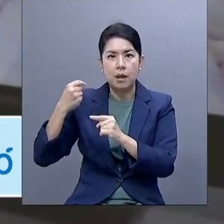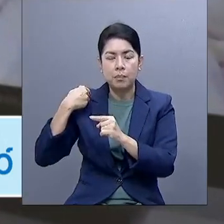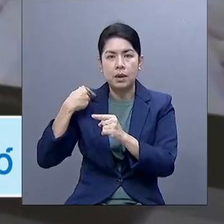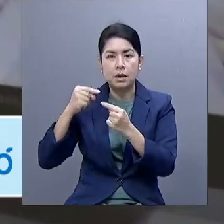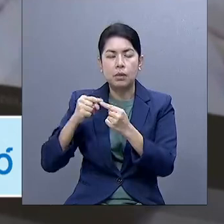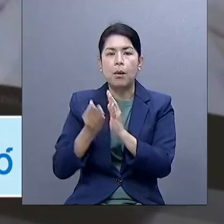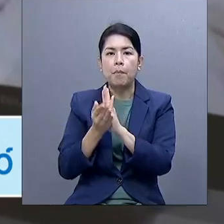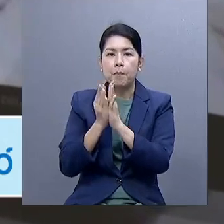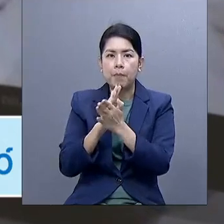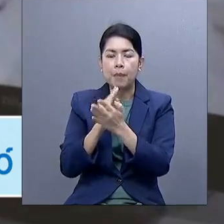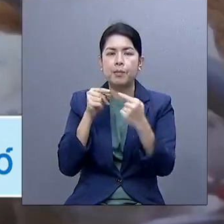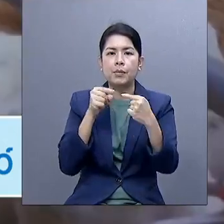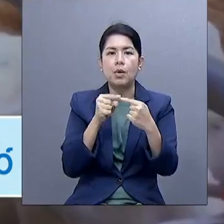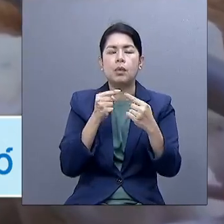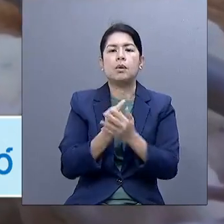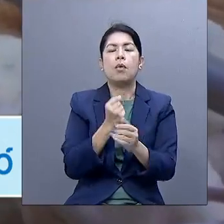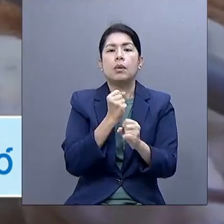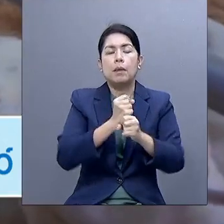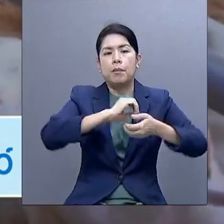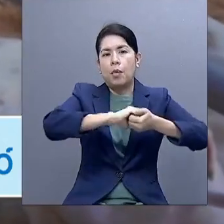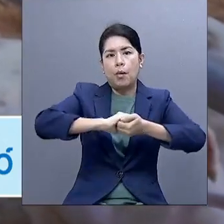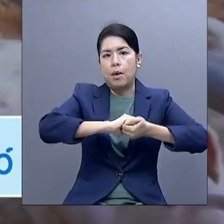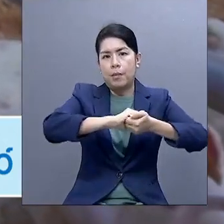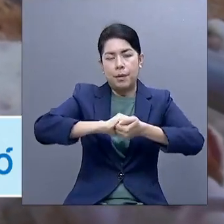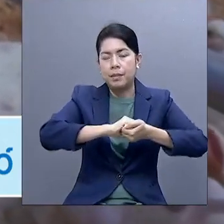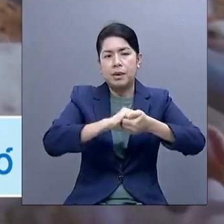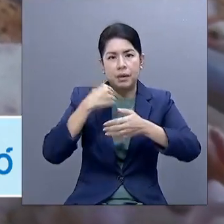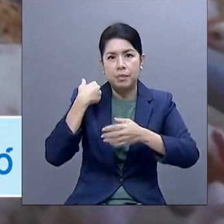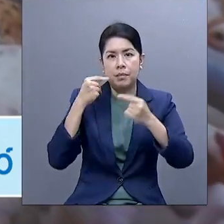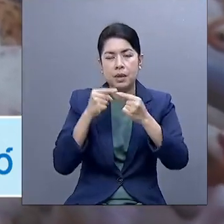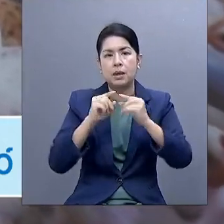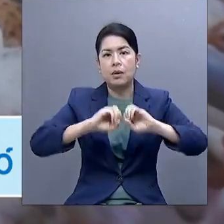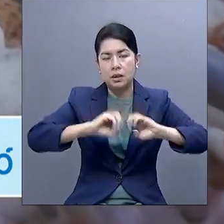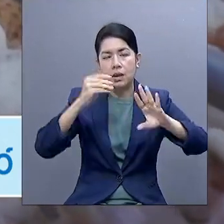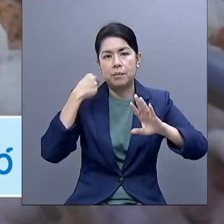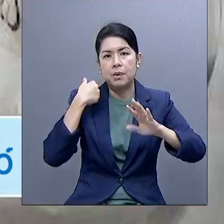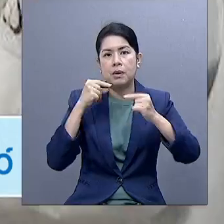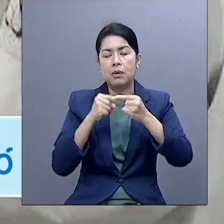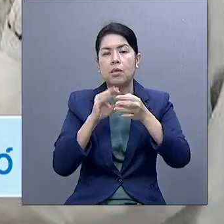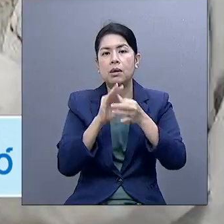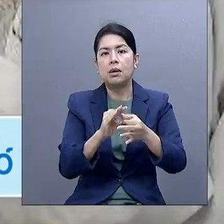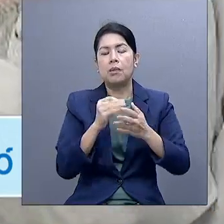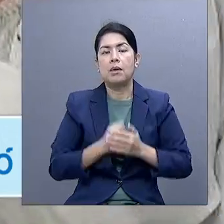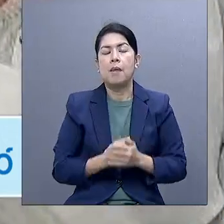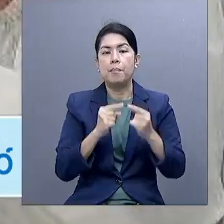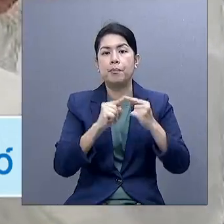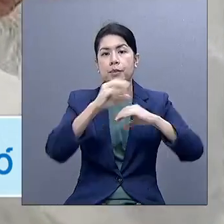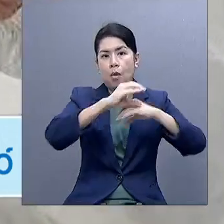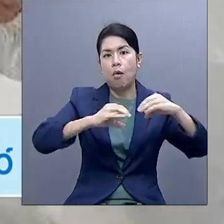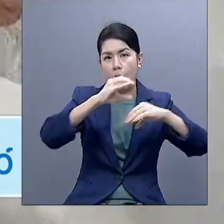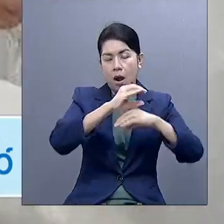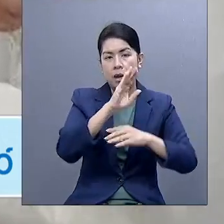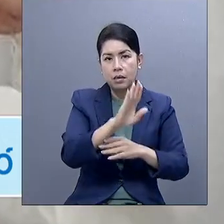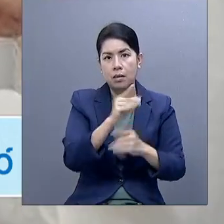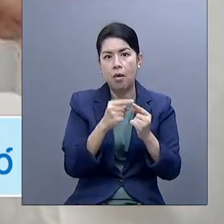การพัฒนาและส่งเสริมอุตสาหกรรมฮาลาลและเพื่อให้เกิดเป็นรูปธรรมและยังขยายโครงการสร้างความสำเร็จทำให้ผลิตภัณฑ์ฮาลาลประเ